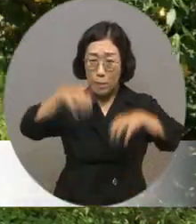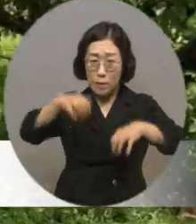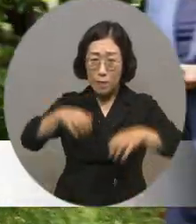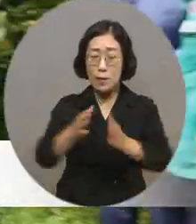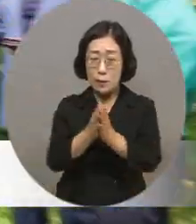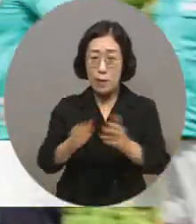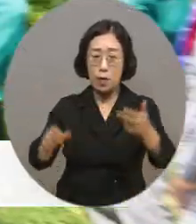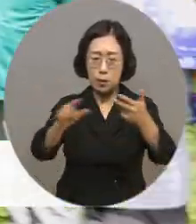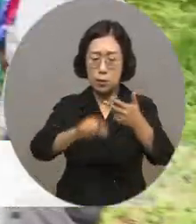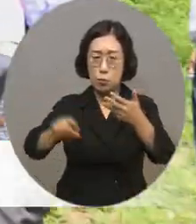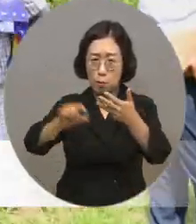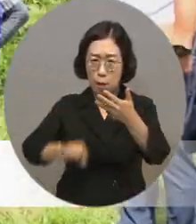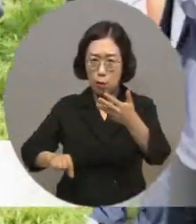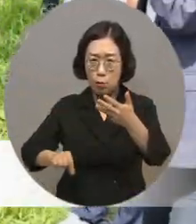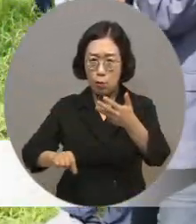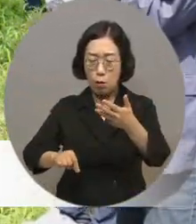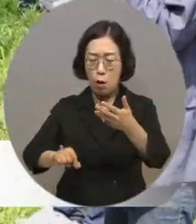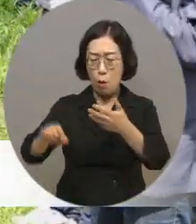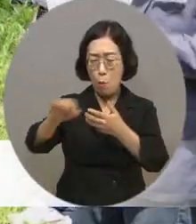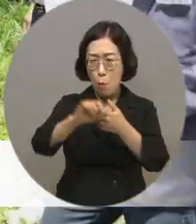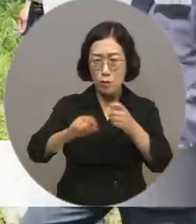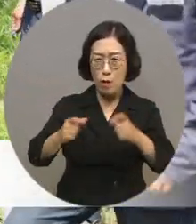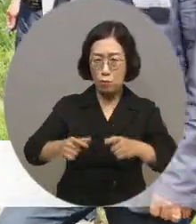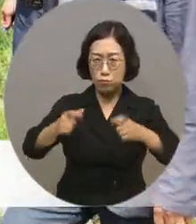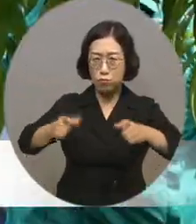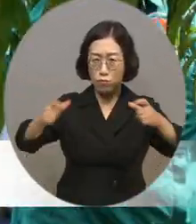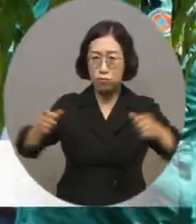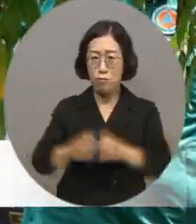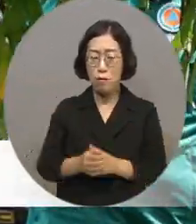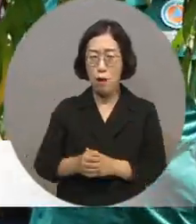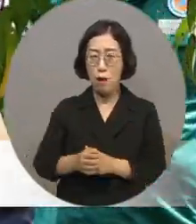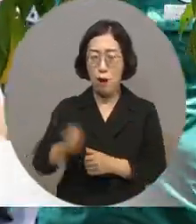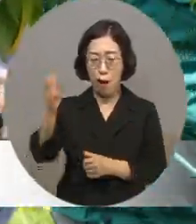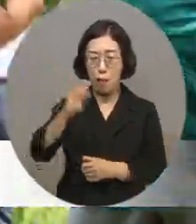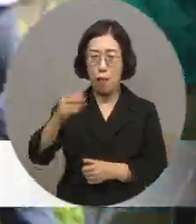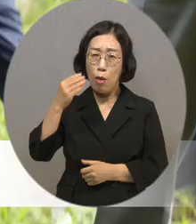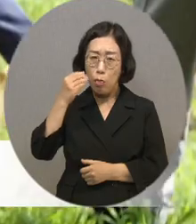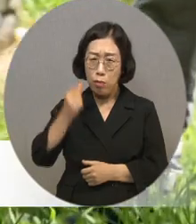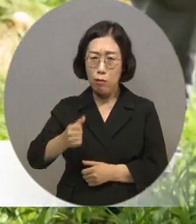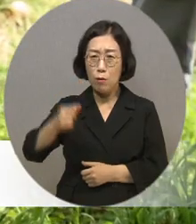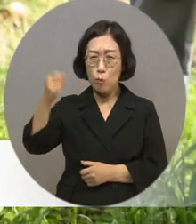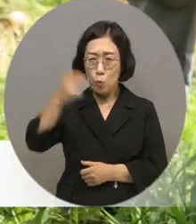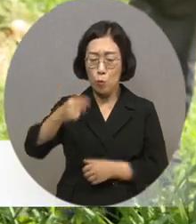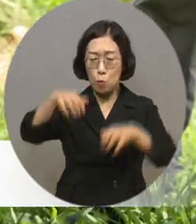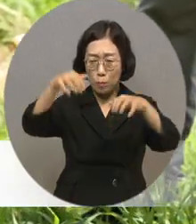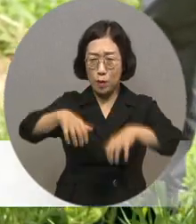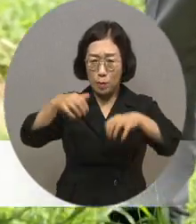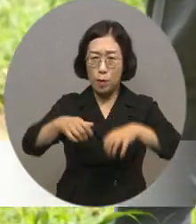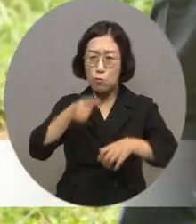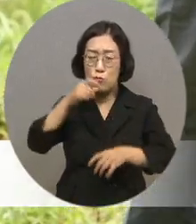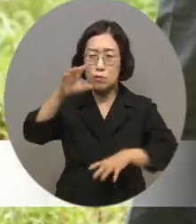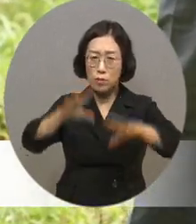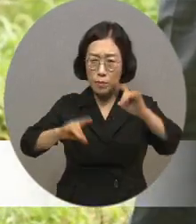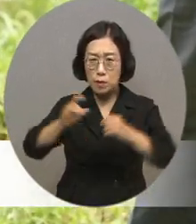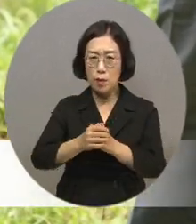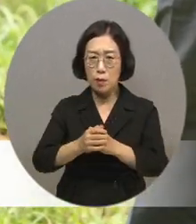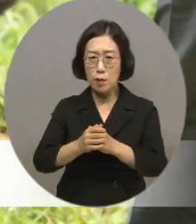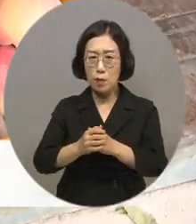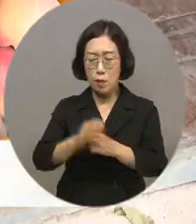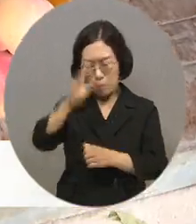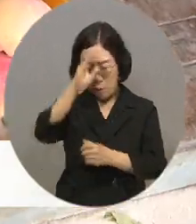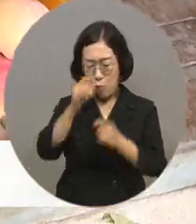7, 8월에 주로 분생포자가 생기는데 예기치 못한 잦은 폭우와 습한 날씨로 탄저병을 막을 수